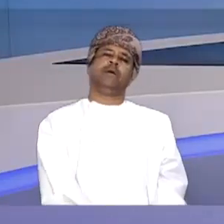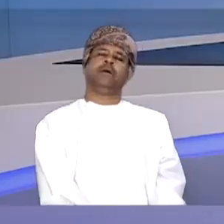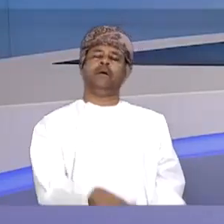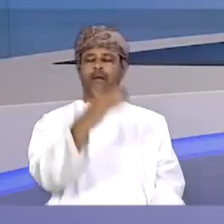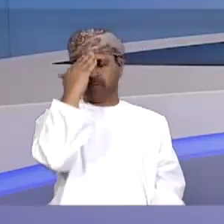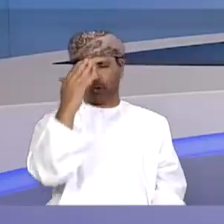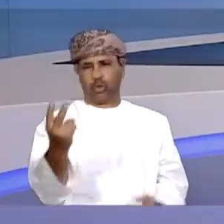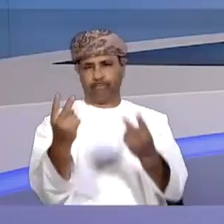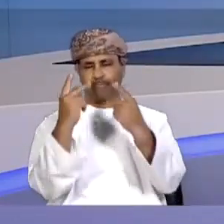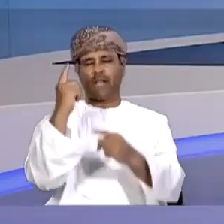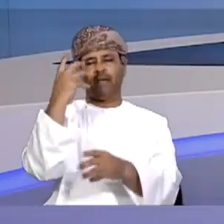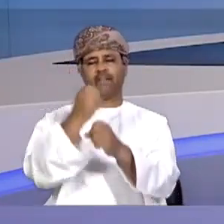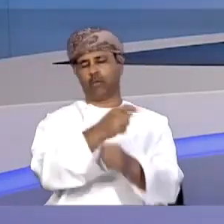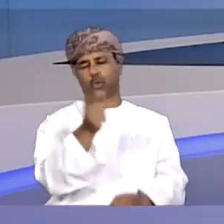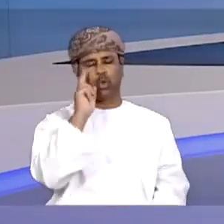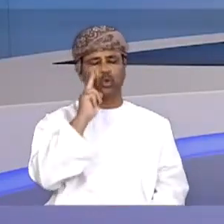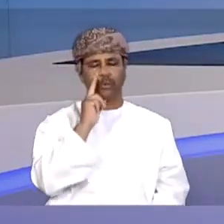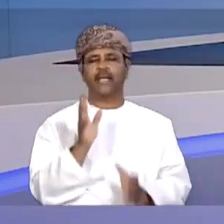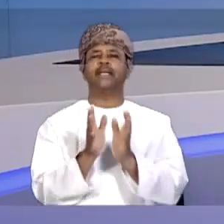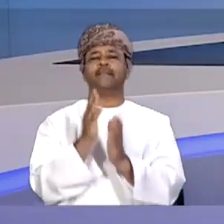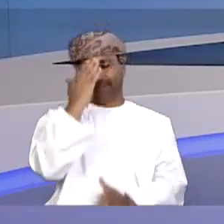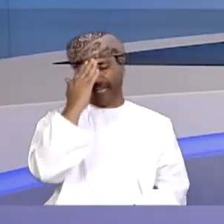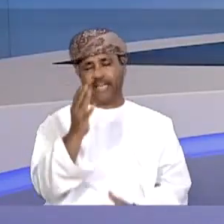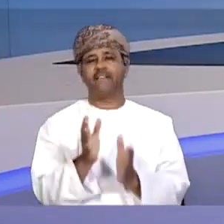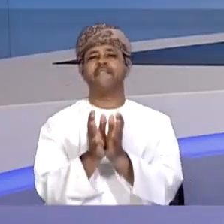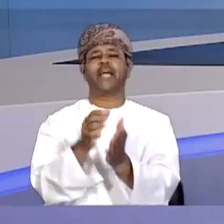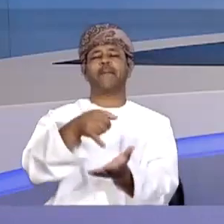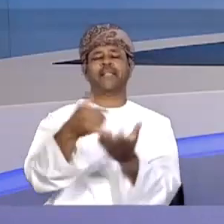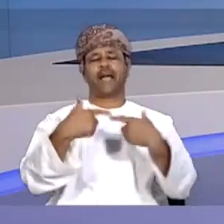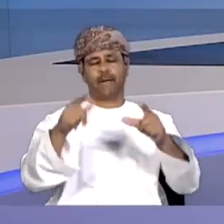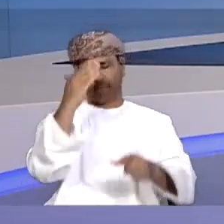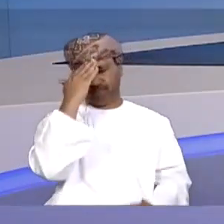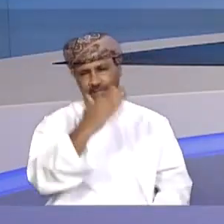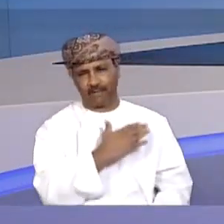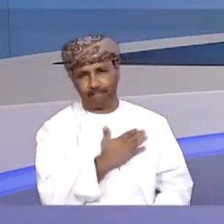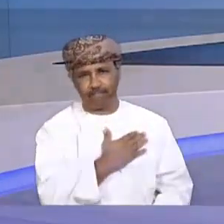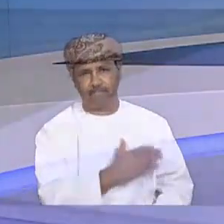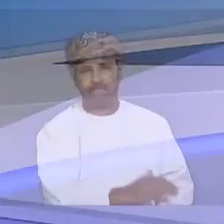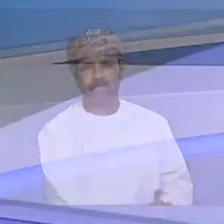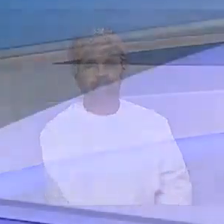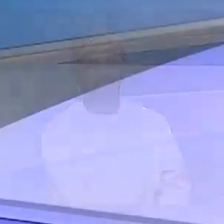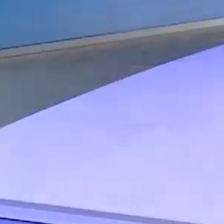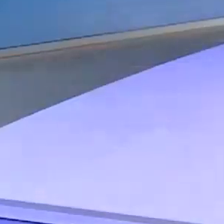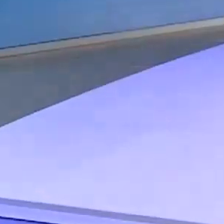شكرا لكم على حسن المتابعة، وهذه تحية الزملاء في مركز الأخبار. في أمان الله.